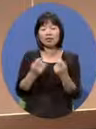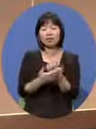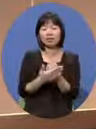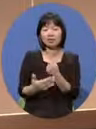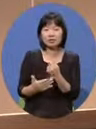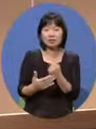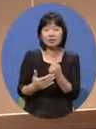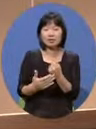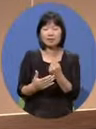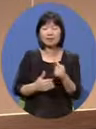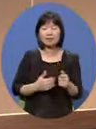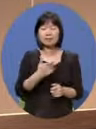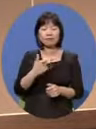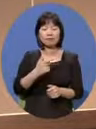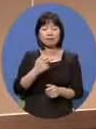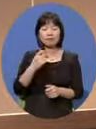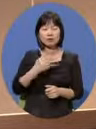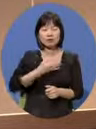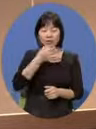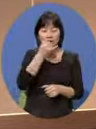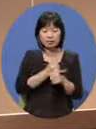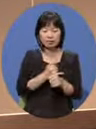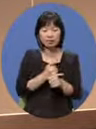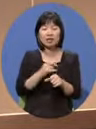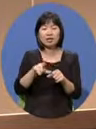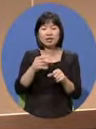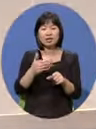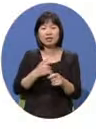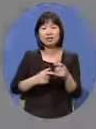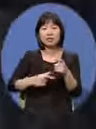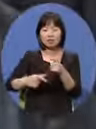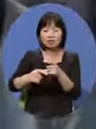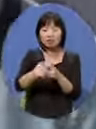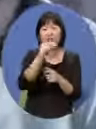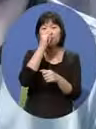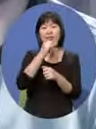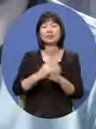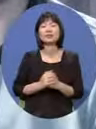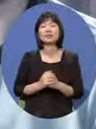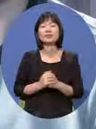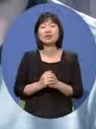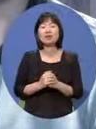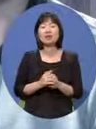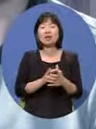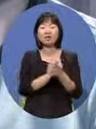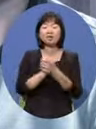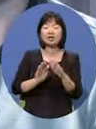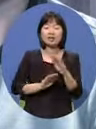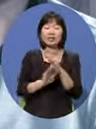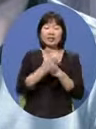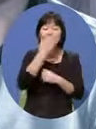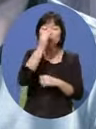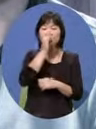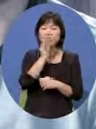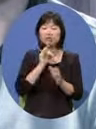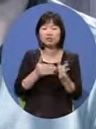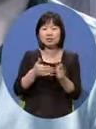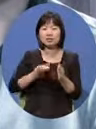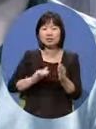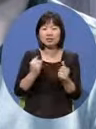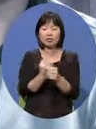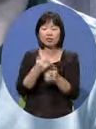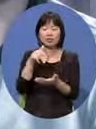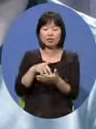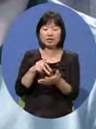그래가지고 콘솔도 나오고 그게 계속 점점 그렇게 화목한 가정을 꿈꿨지만 부부로서